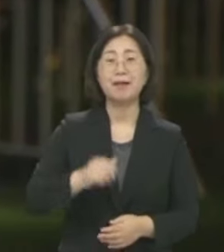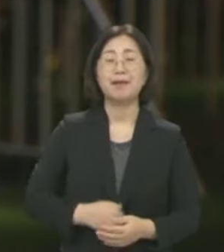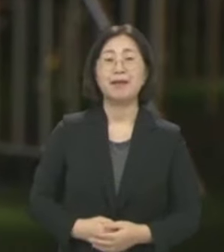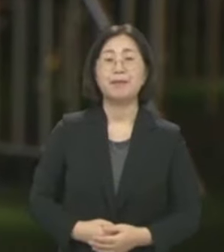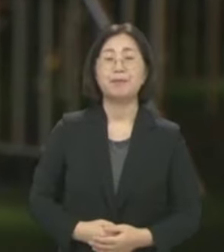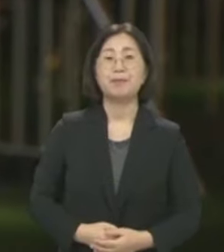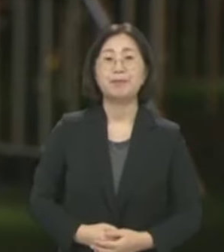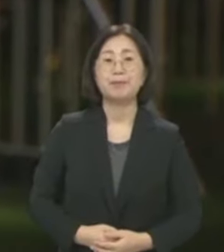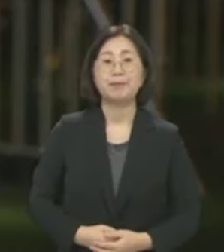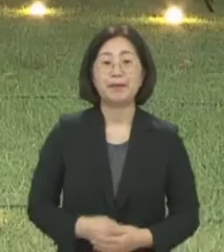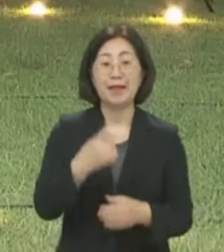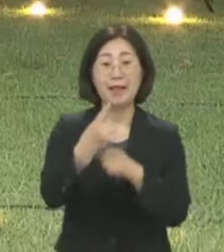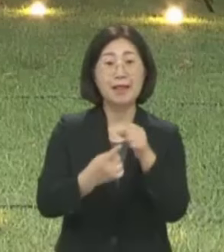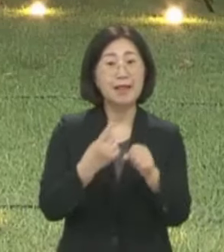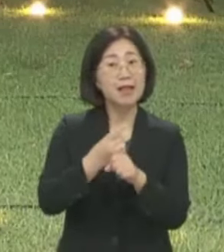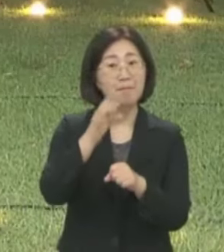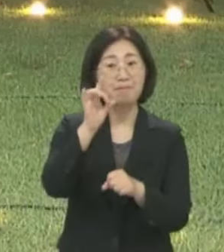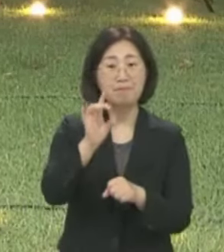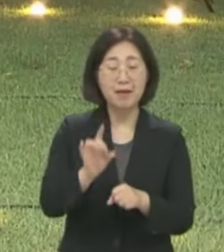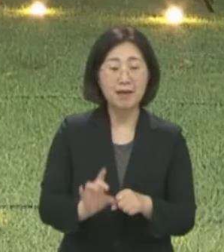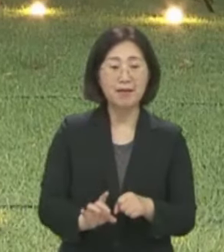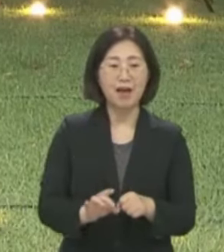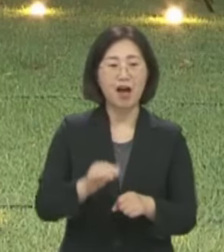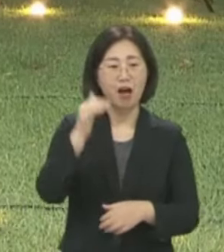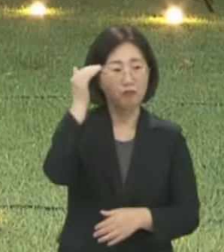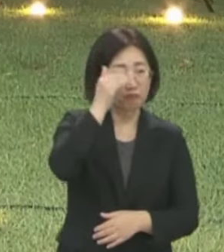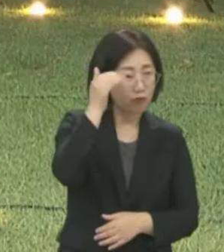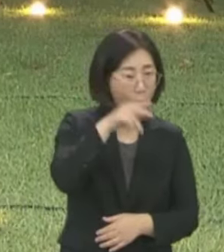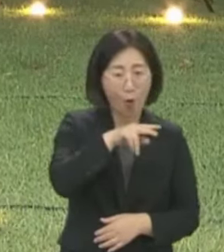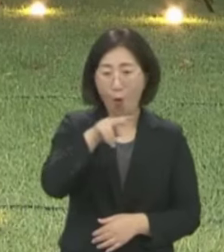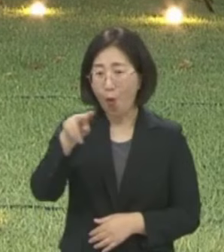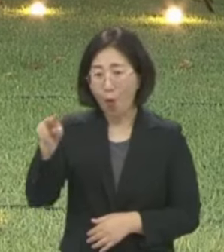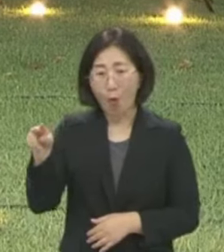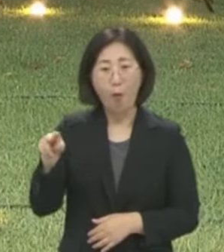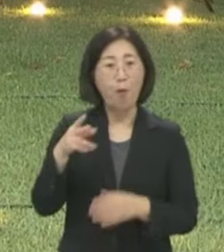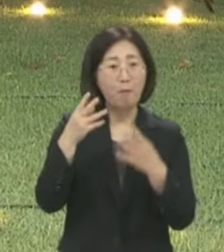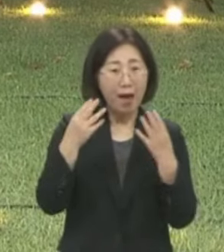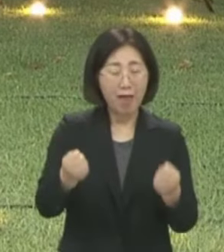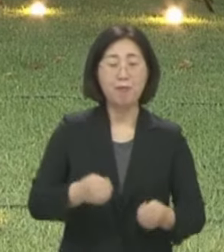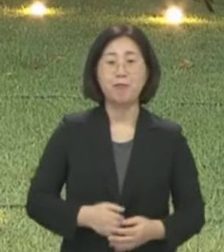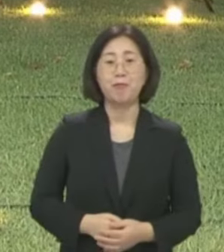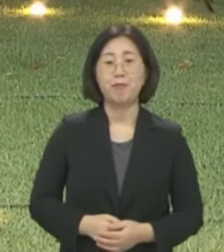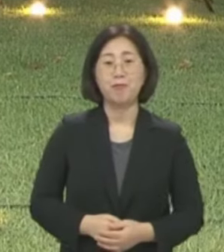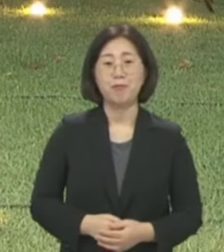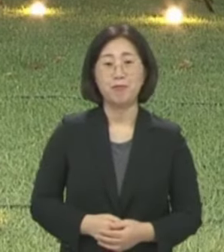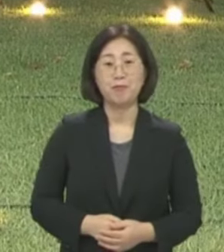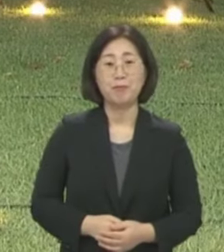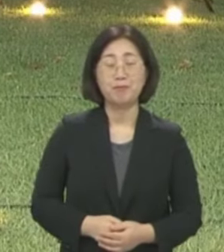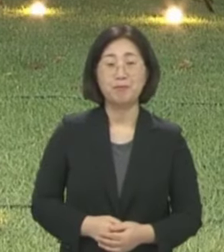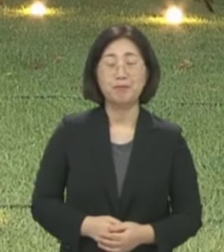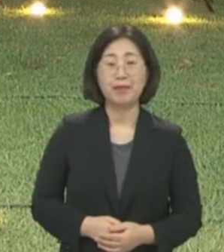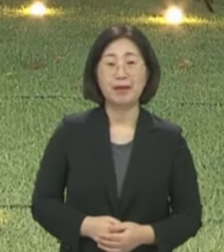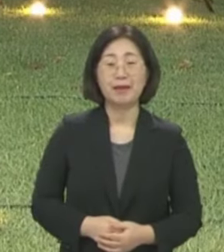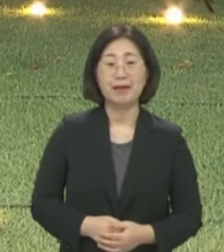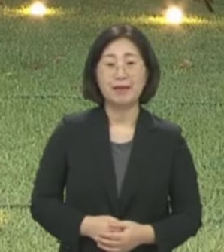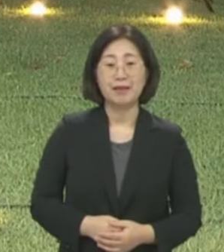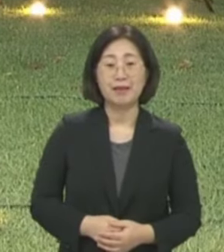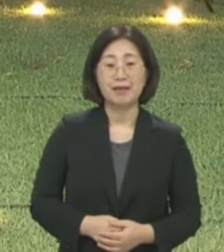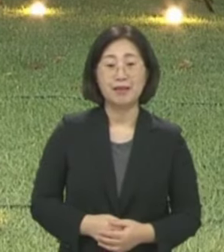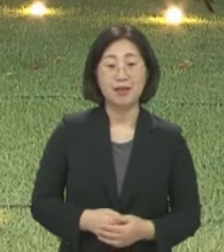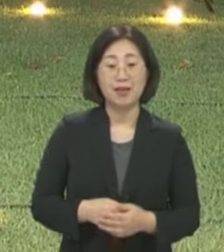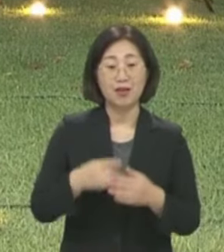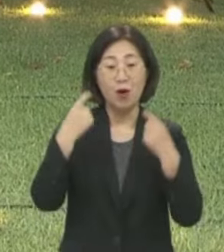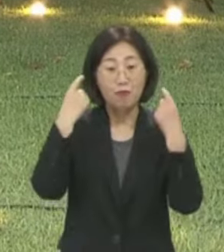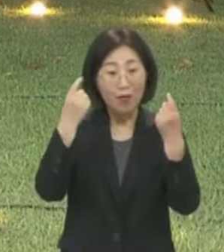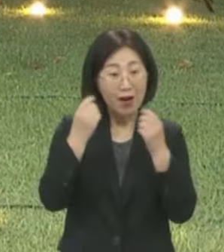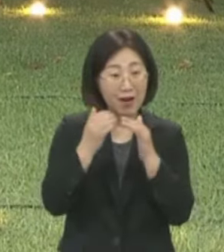이제 해마다 정말 볼거리 또 색다른 또 모습들을 보여줬기 때문에